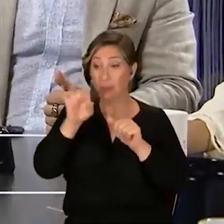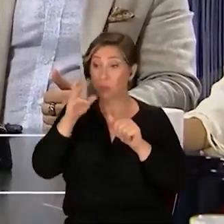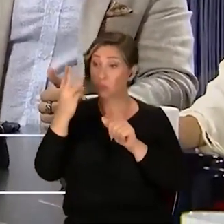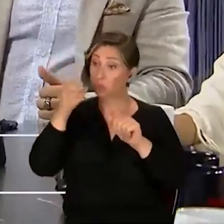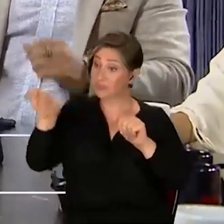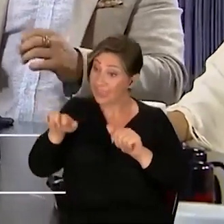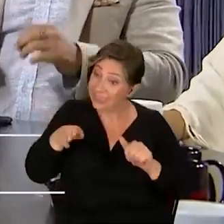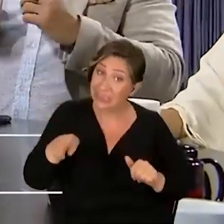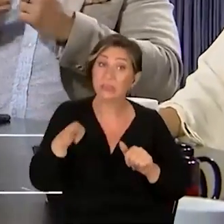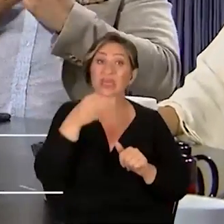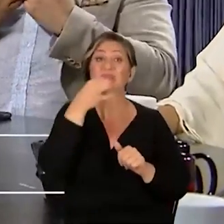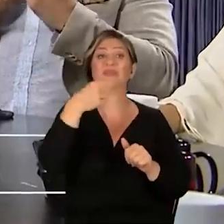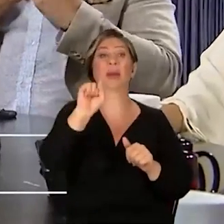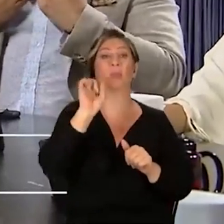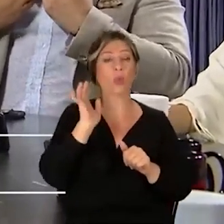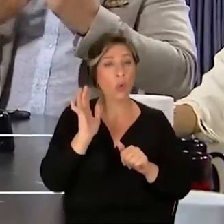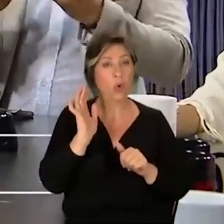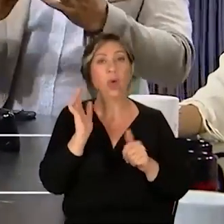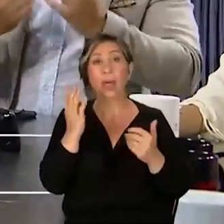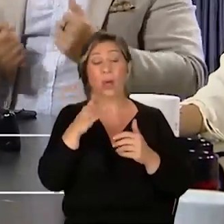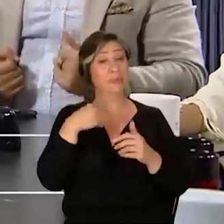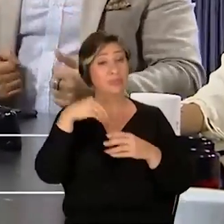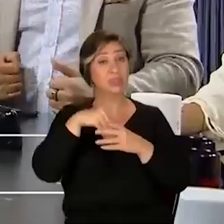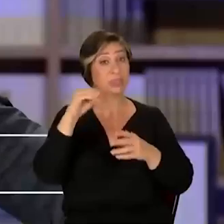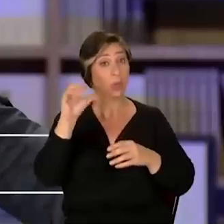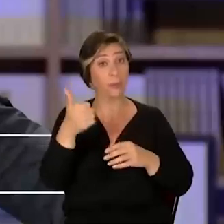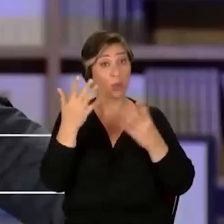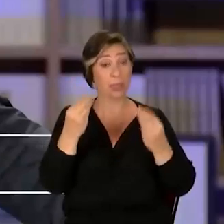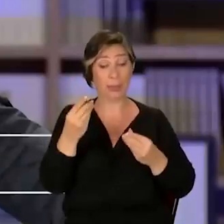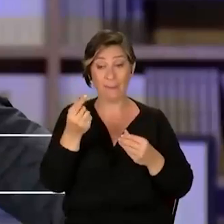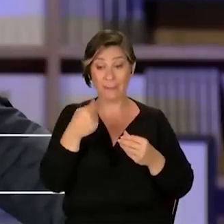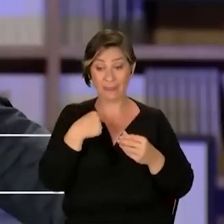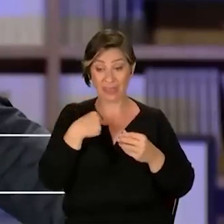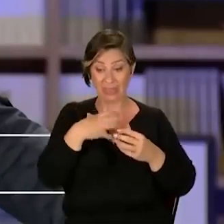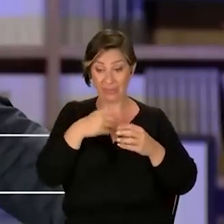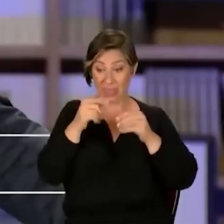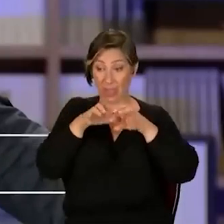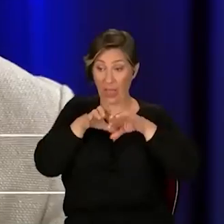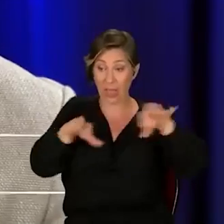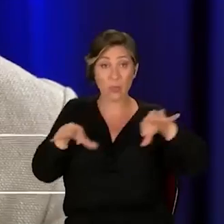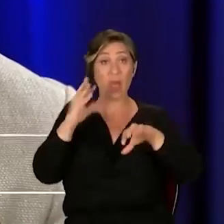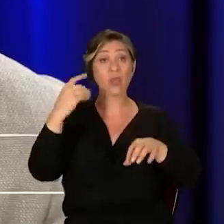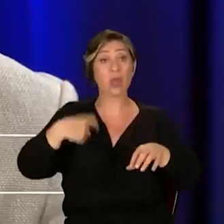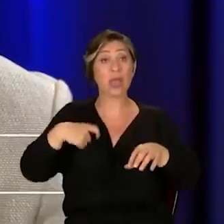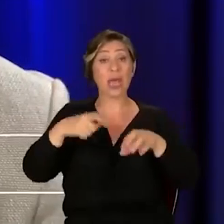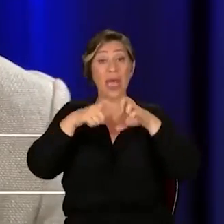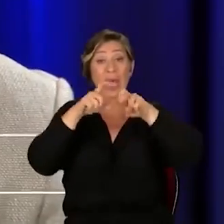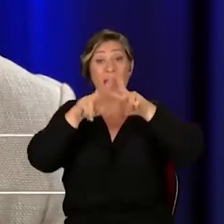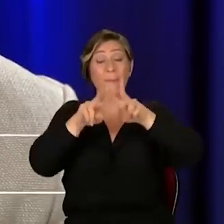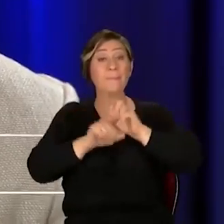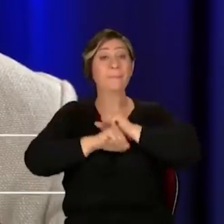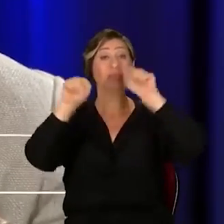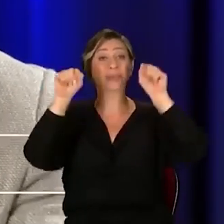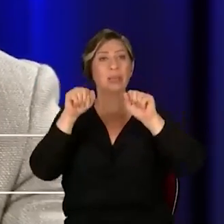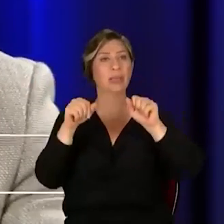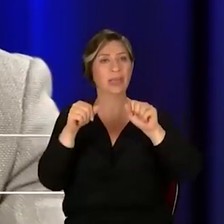girdirmiyor. Yani bizim için en önemli şey, demin orada açıyorduk, bizi primatlardan ayıran en önemli özellik REM patlamalarıdır.